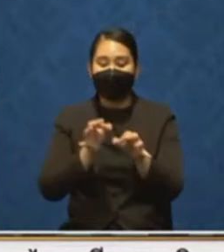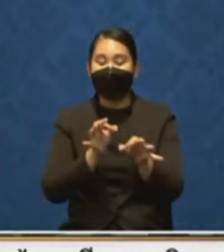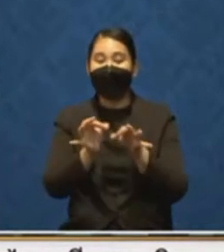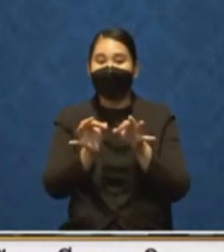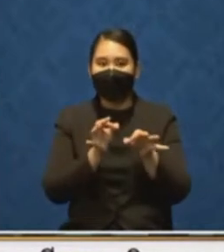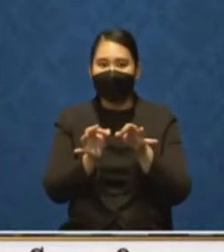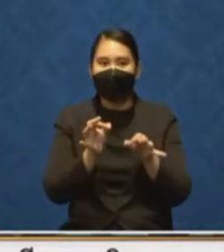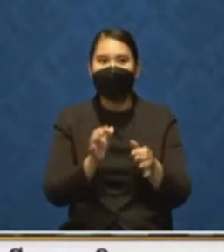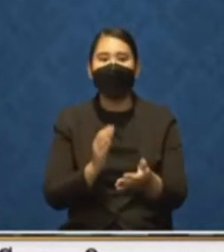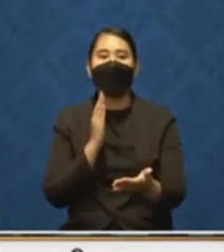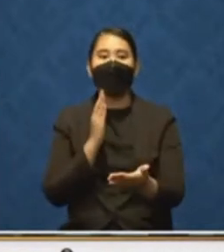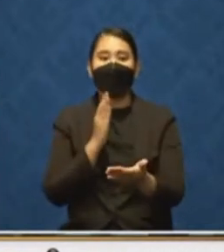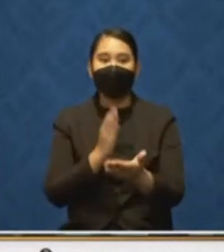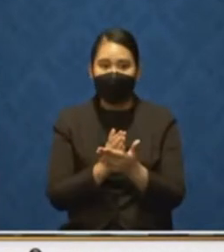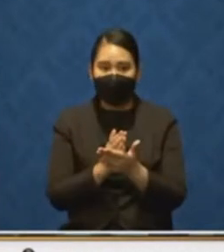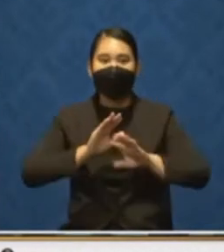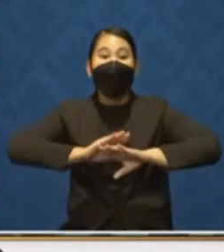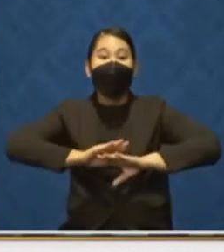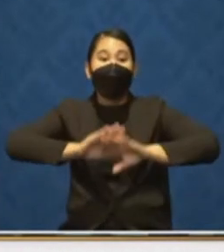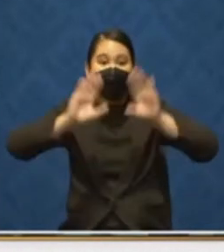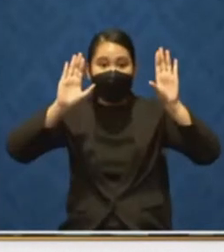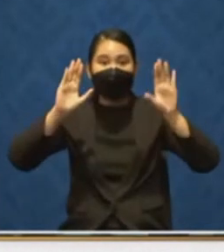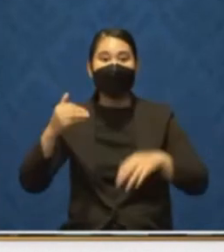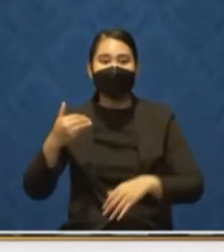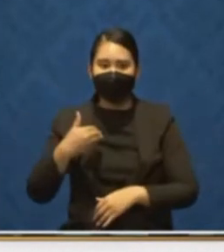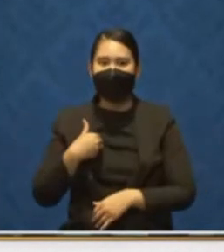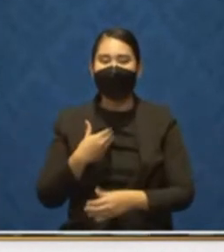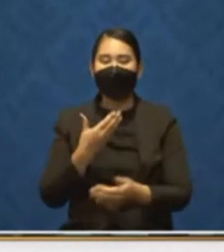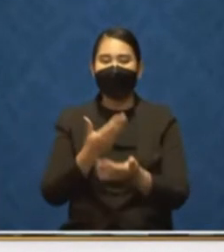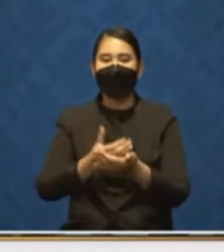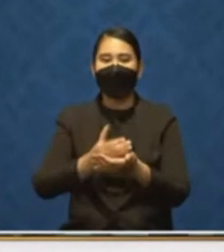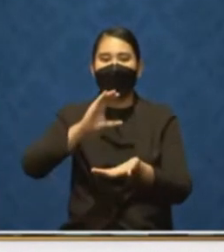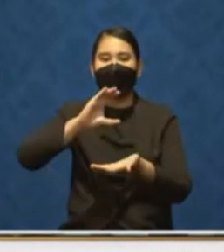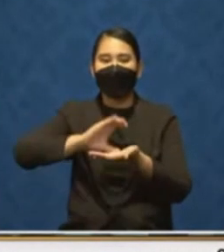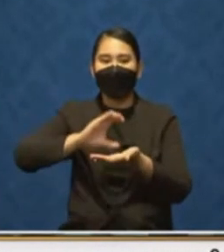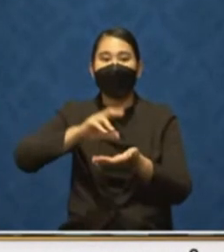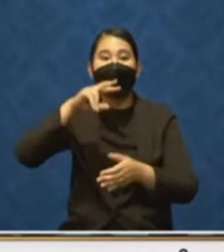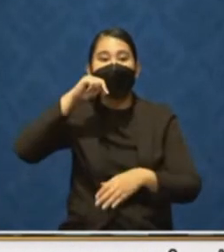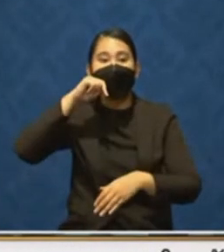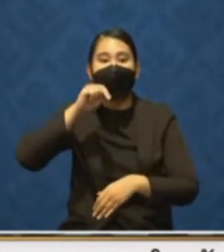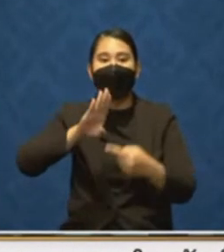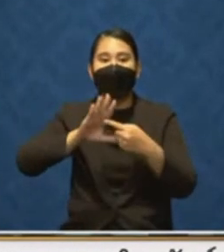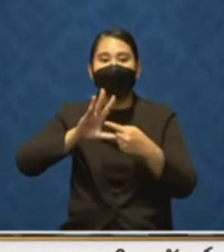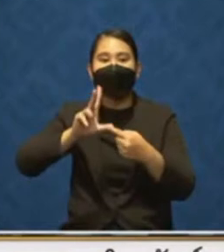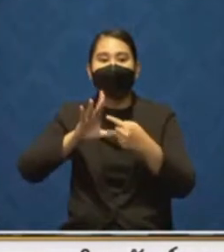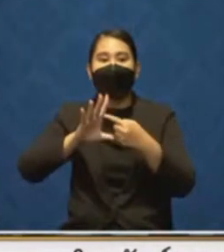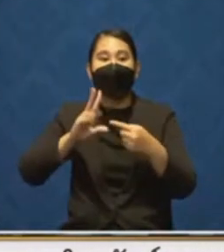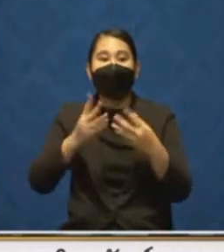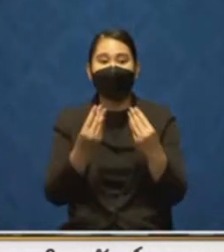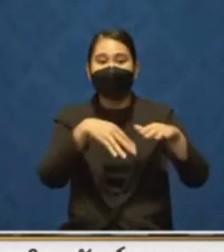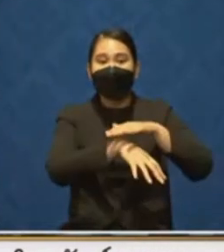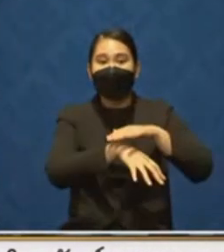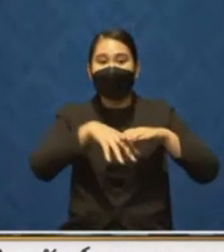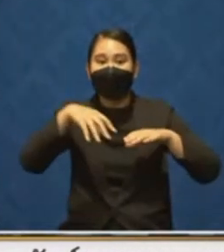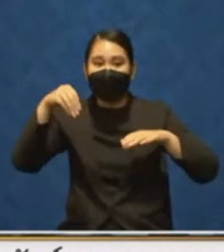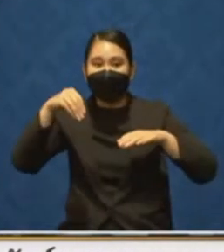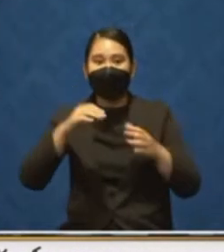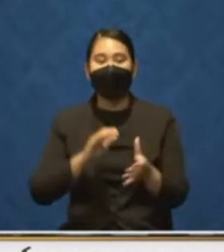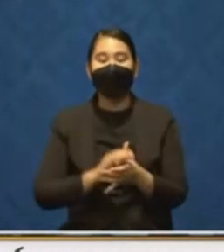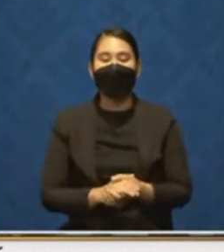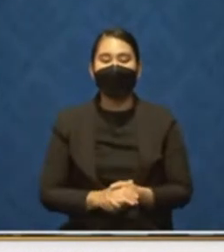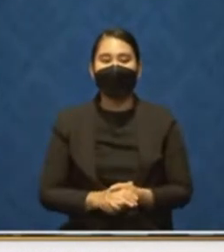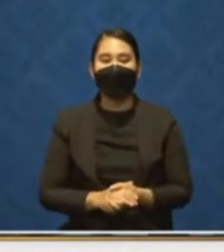จะยุติหรือว่าจะเลิกเนื่องจากกันไปใช้เงินกองทุนพัฒนาน้ำบาดาลของกระทรวงทรัพยากรธรรมชาติและสิ่งแวดล้อม